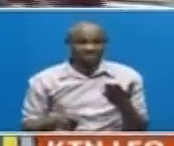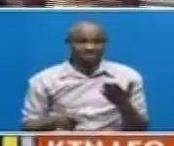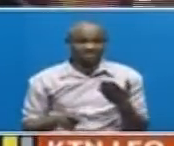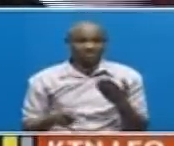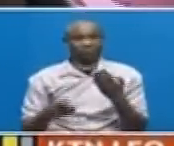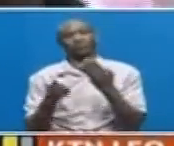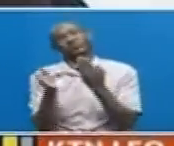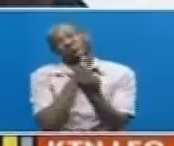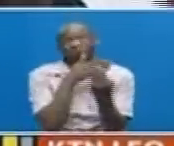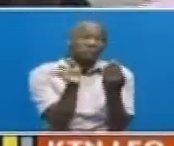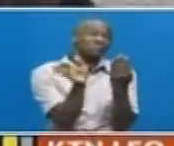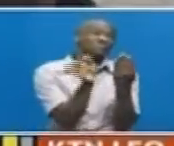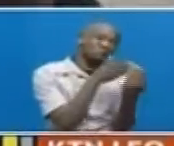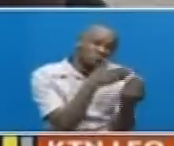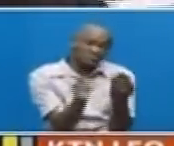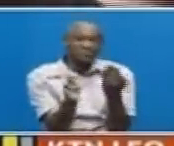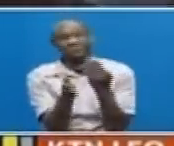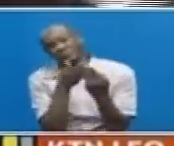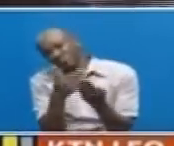tend to persuade, to